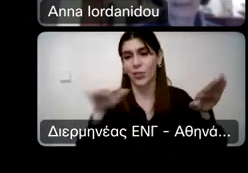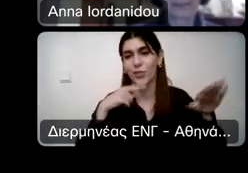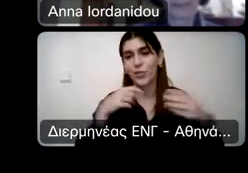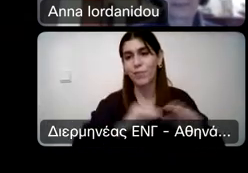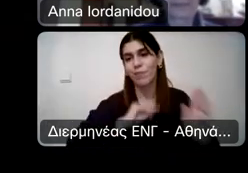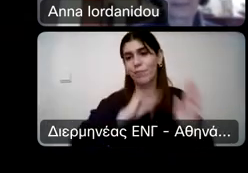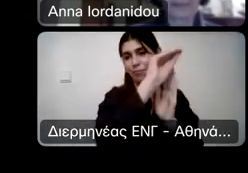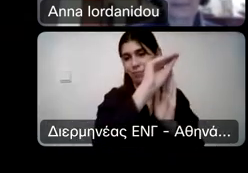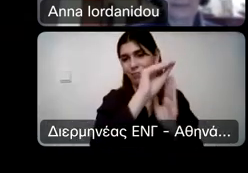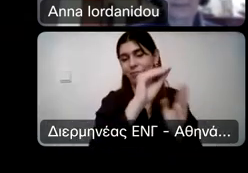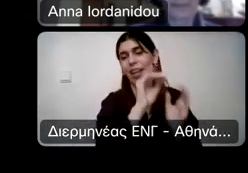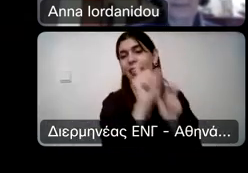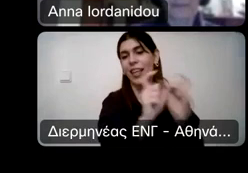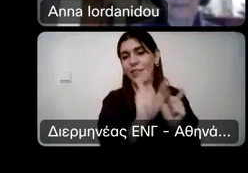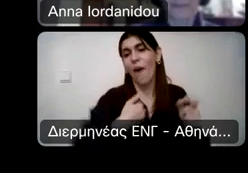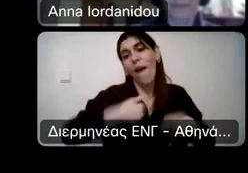ακόμα.